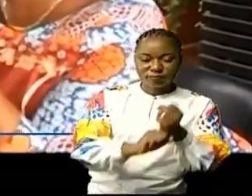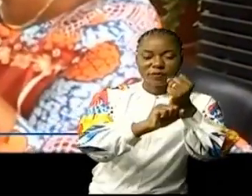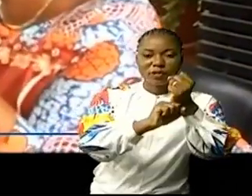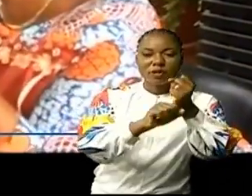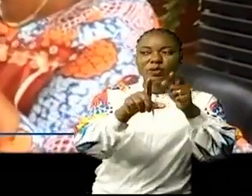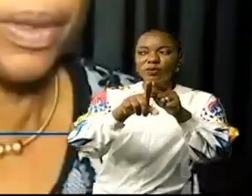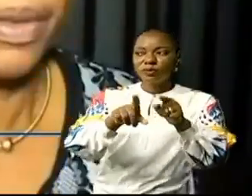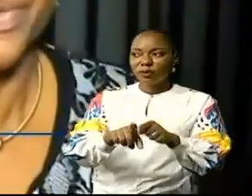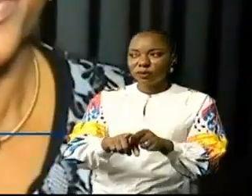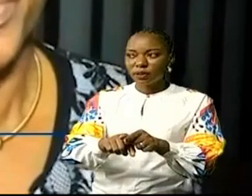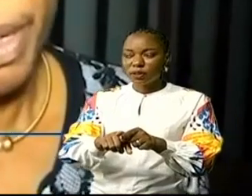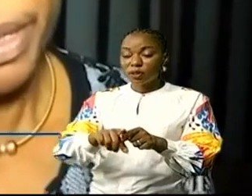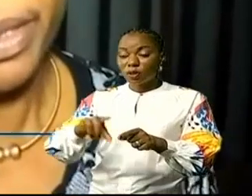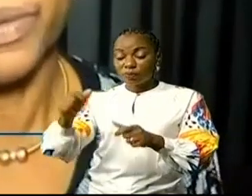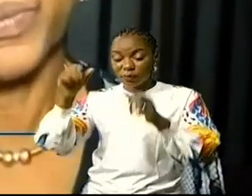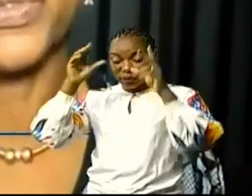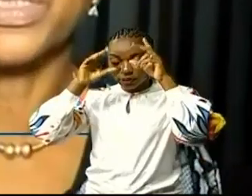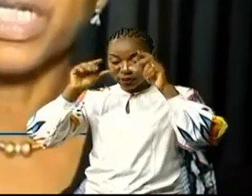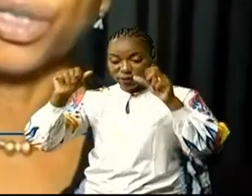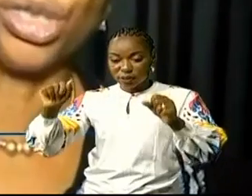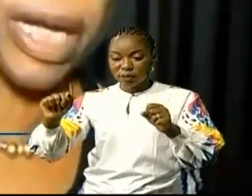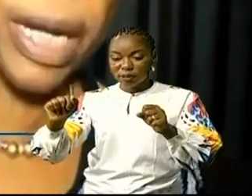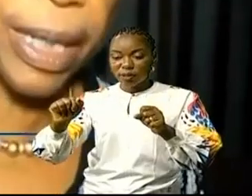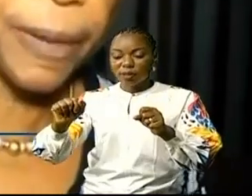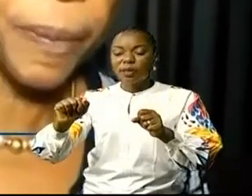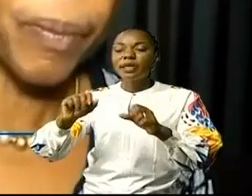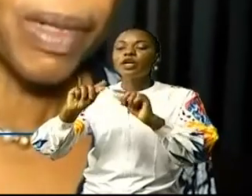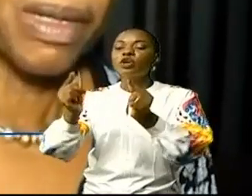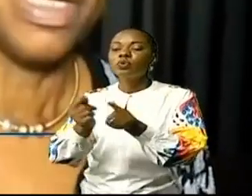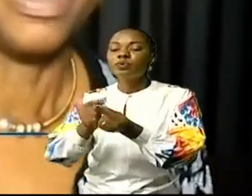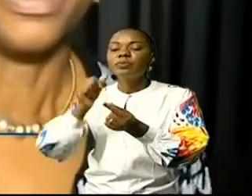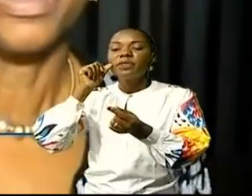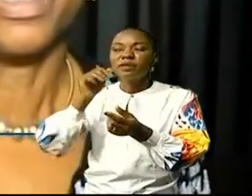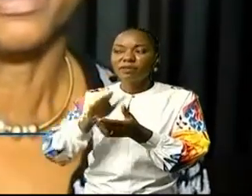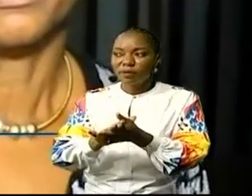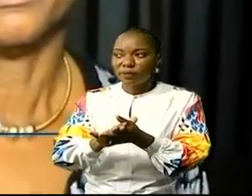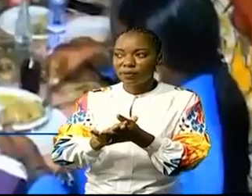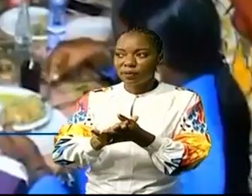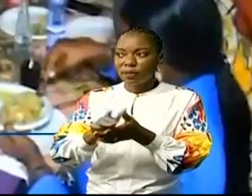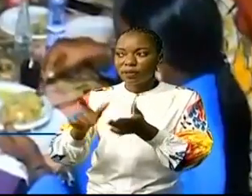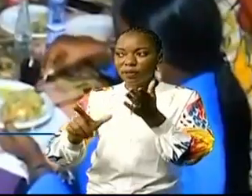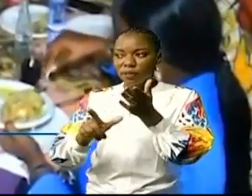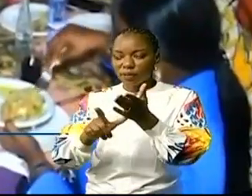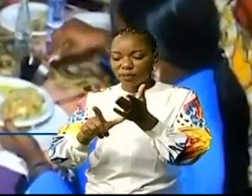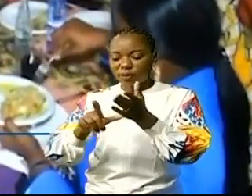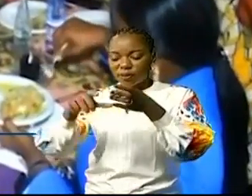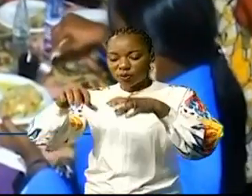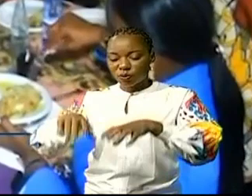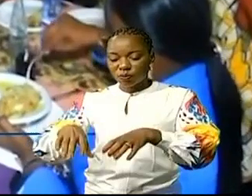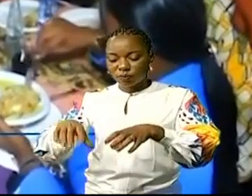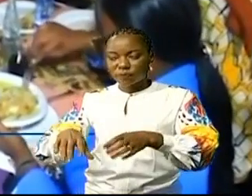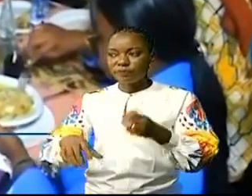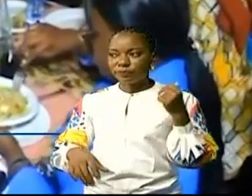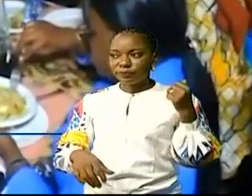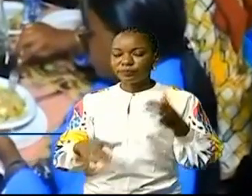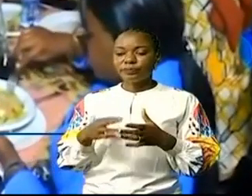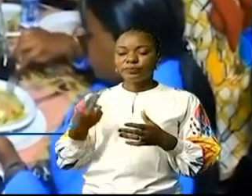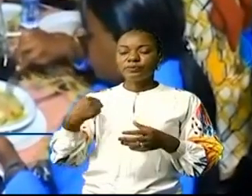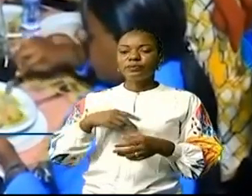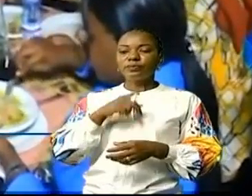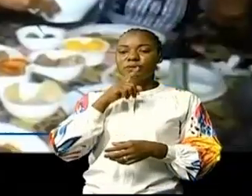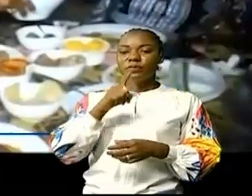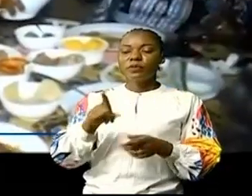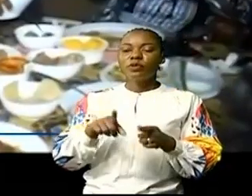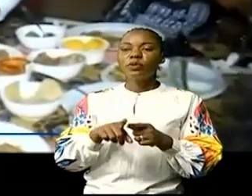Caroline Mawanji, présidente de WIM Africa et ex-directeur général des lignes maritimes congolaises. Et nous sommes là comme WIM